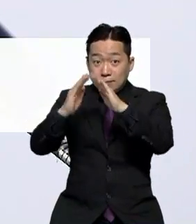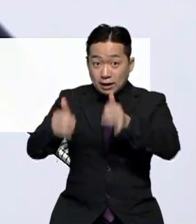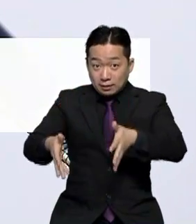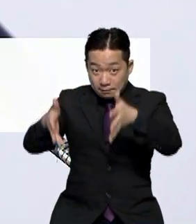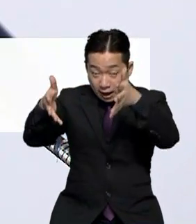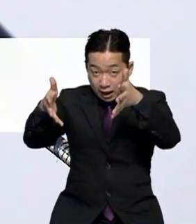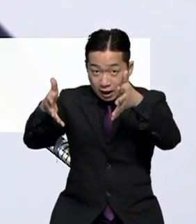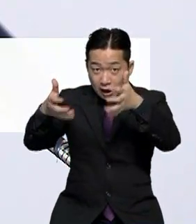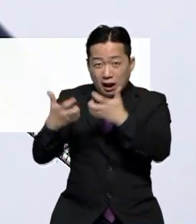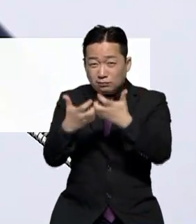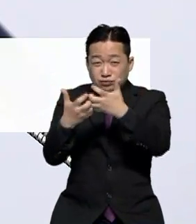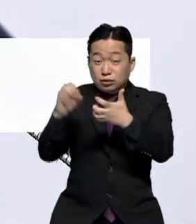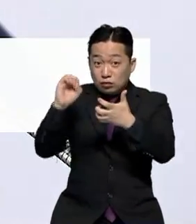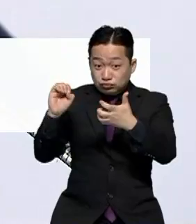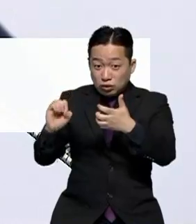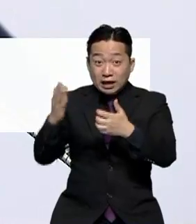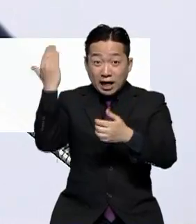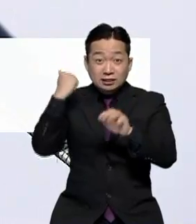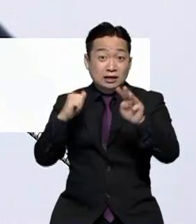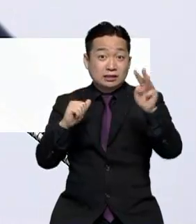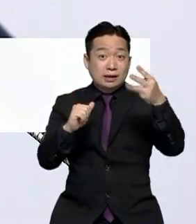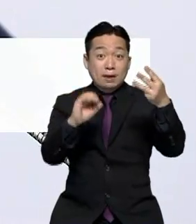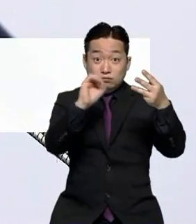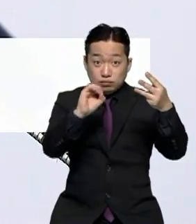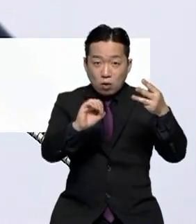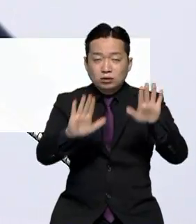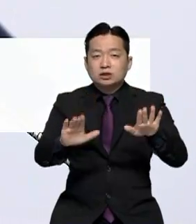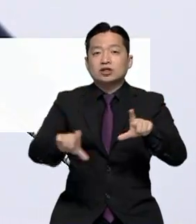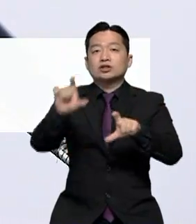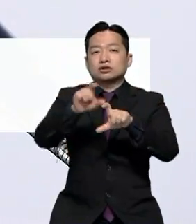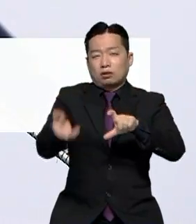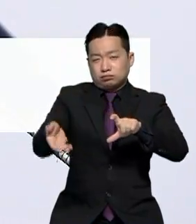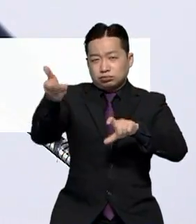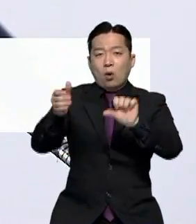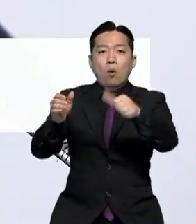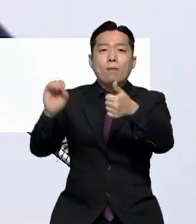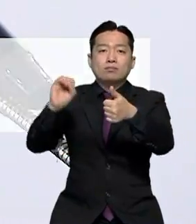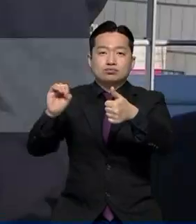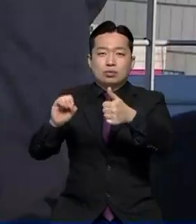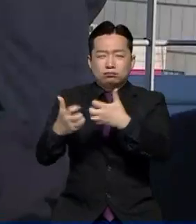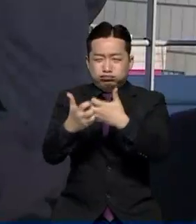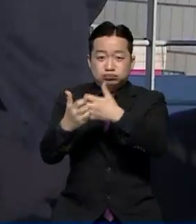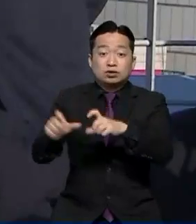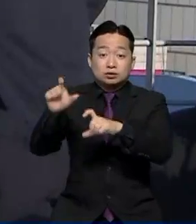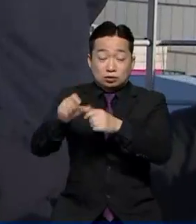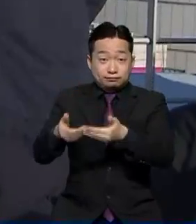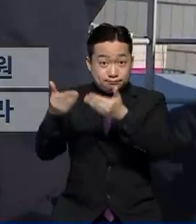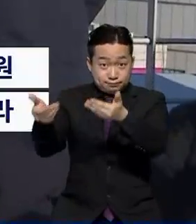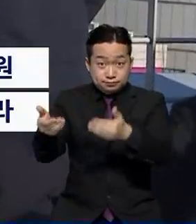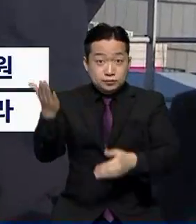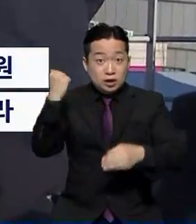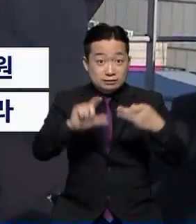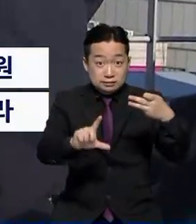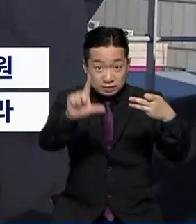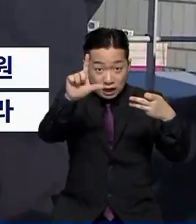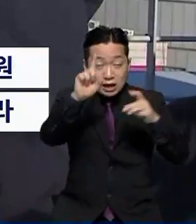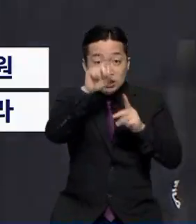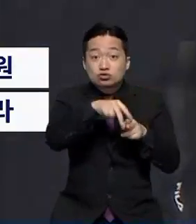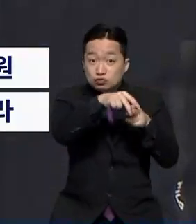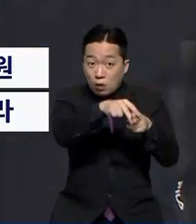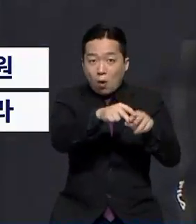용적률을 300%에서 500%로 상향 조정하고 그런데 지난 13일 이